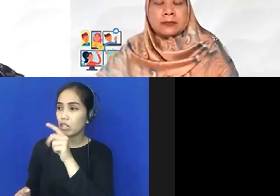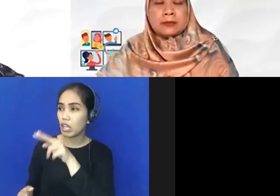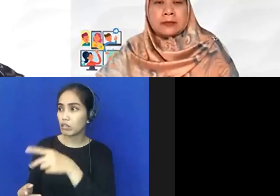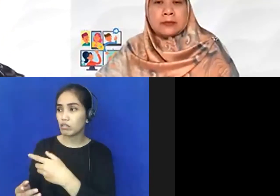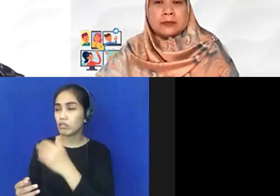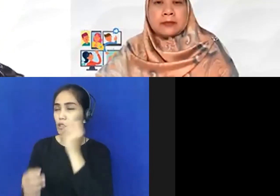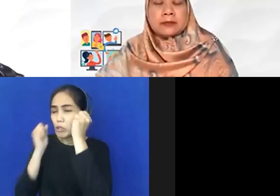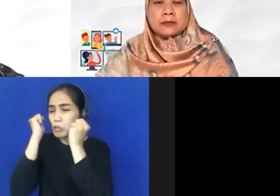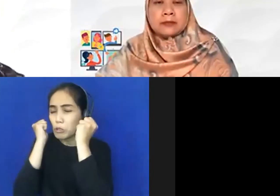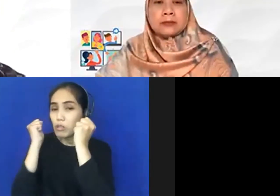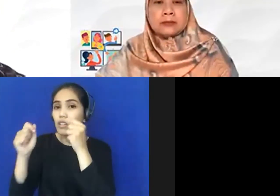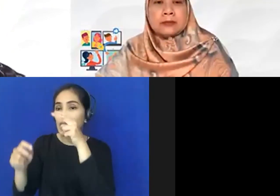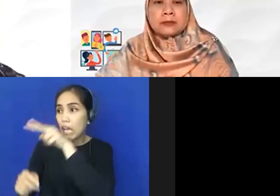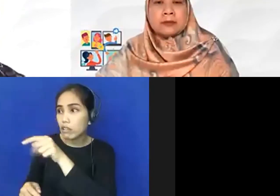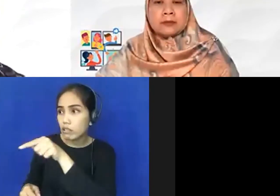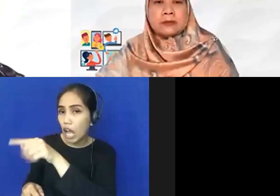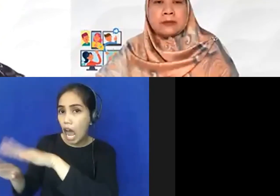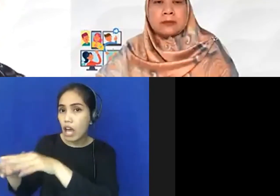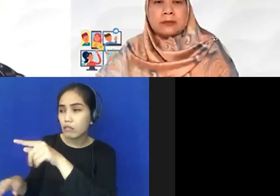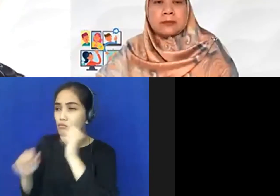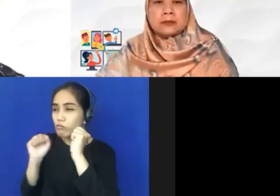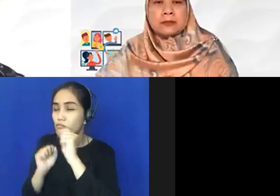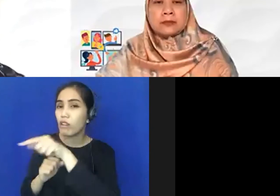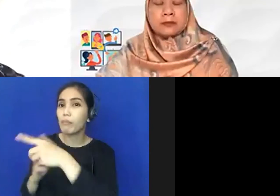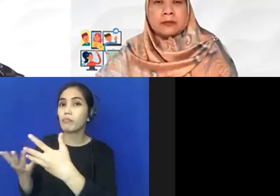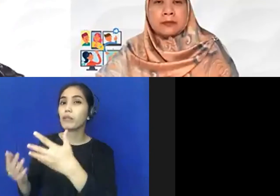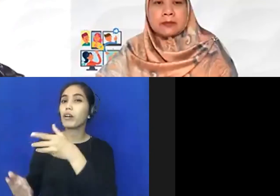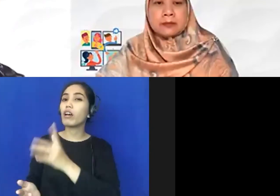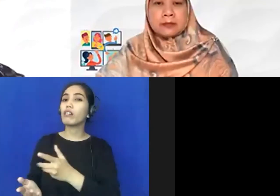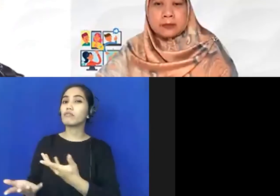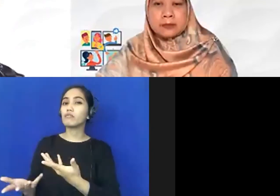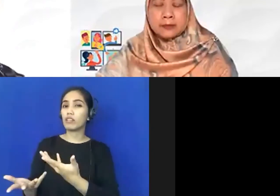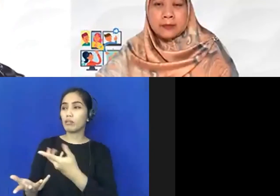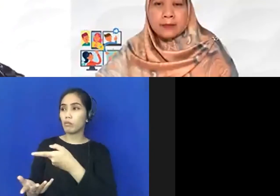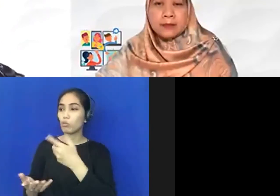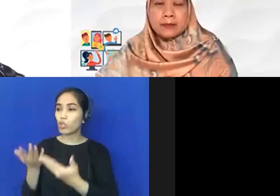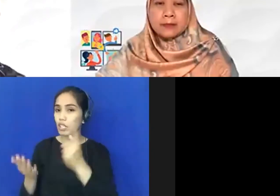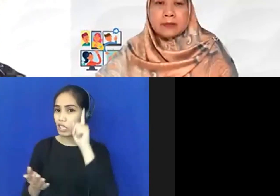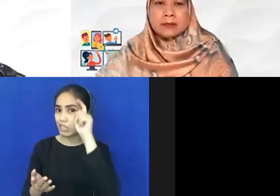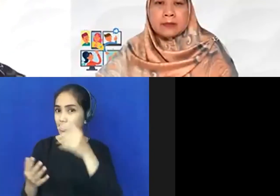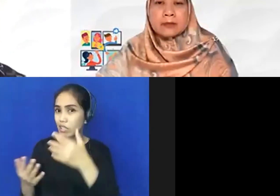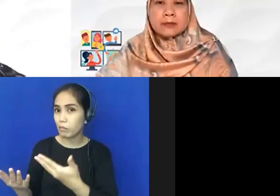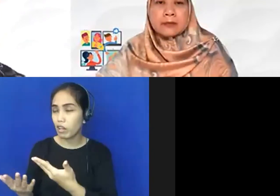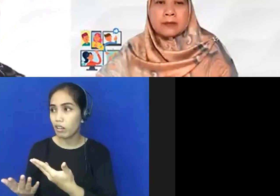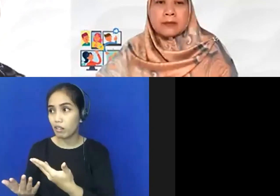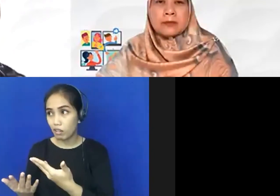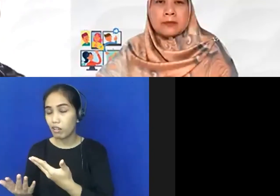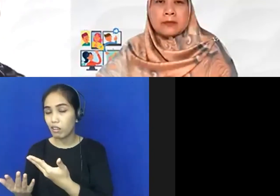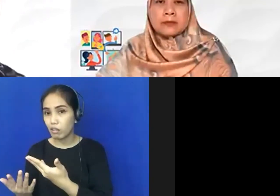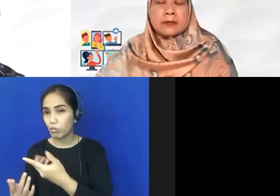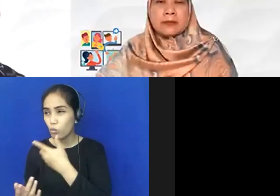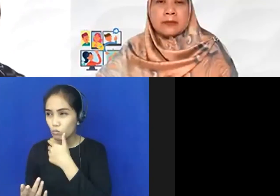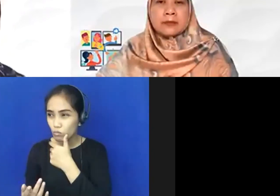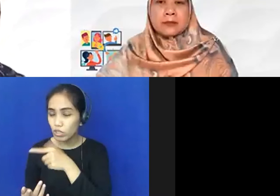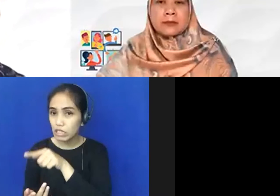ada perlu tanda-tanda lain atau melakukan assessment lain seperti itu kayak gitu. Jadi mungkin biar yang hadir di sini juga